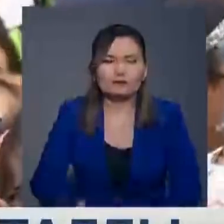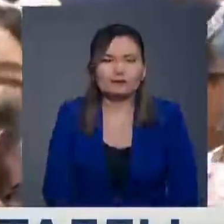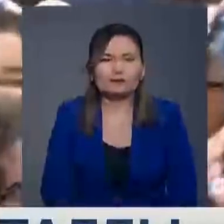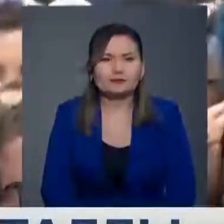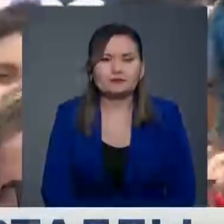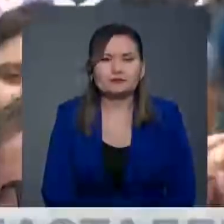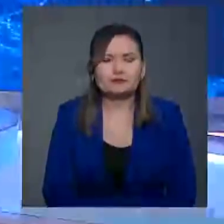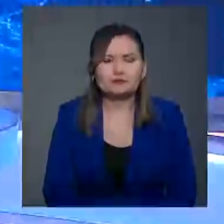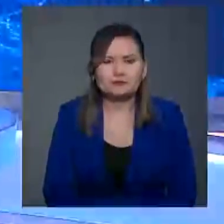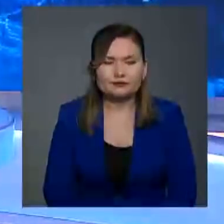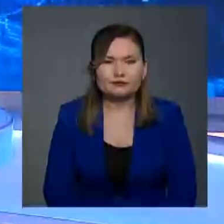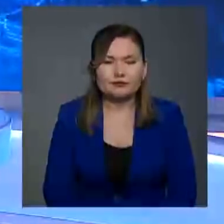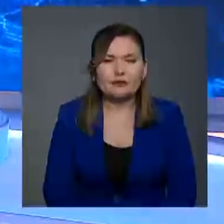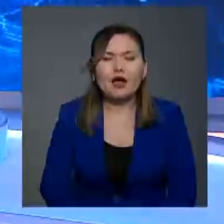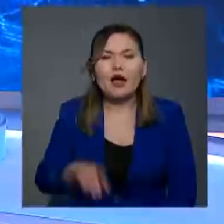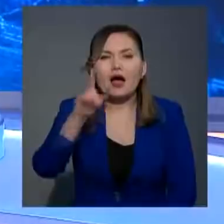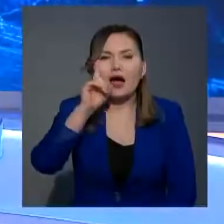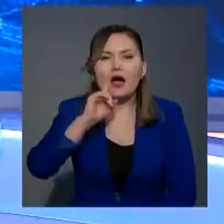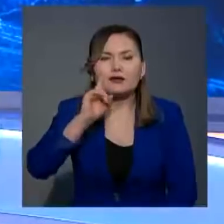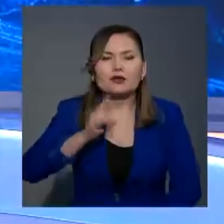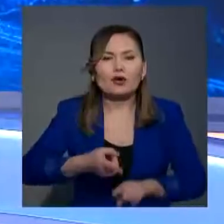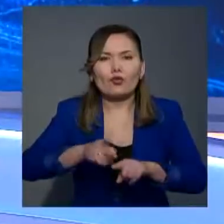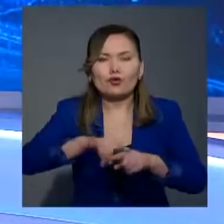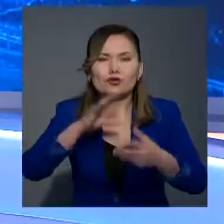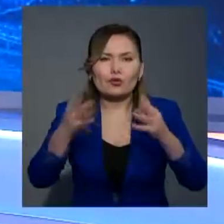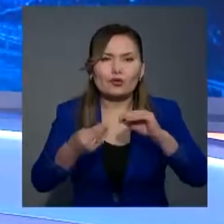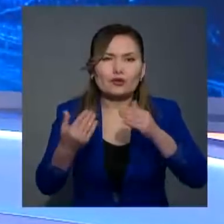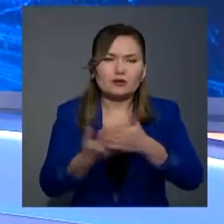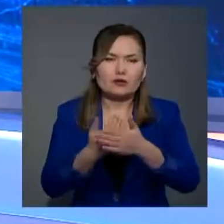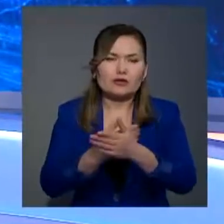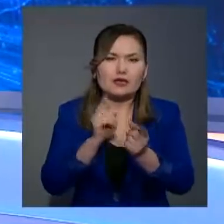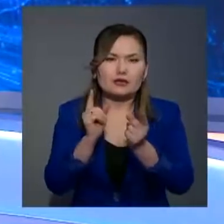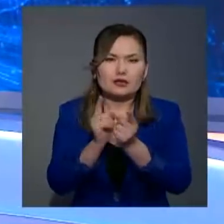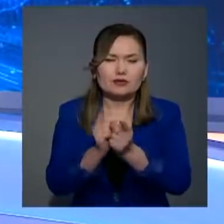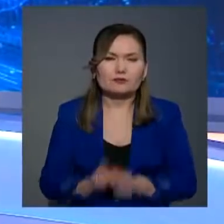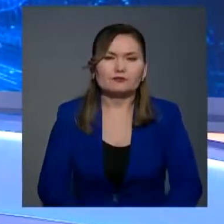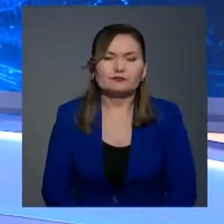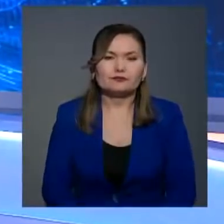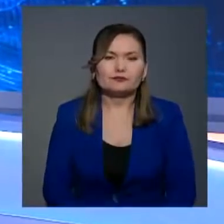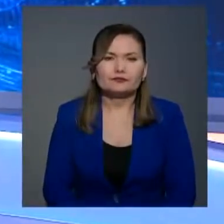Әзірге айтар ақпарымыз осымен тәмәм, амандықта қайта жүздескенше.